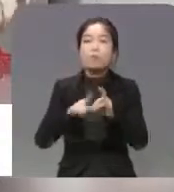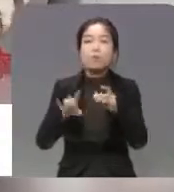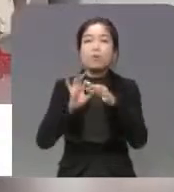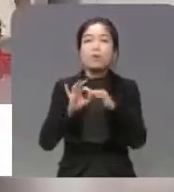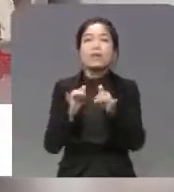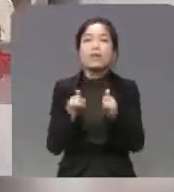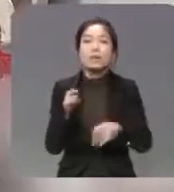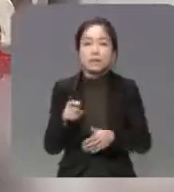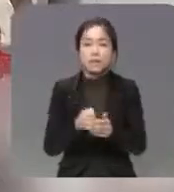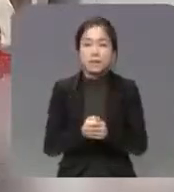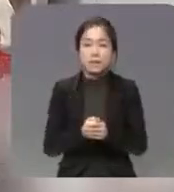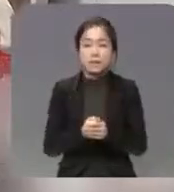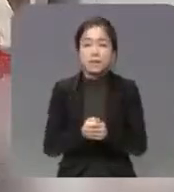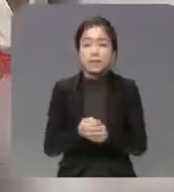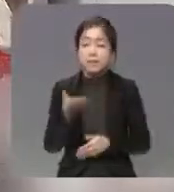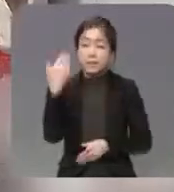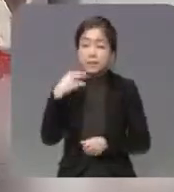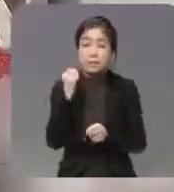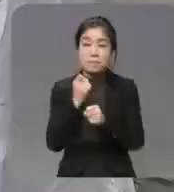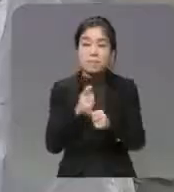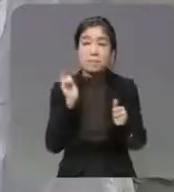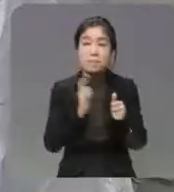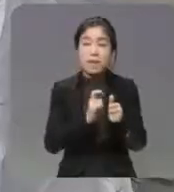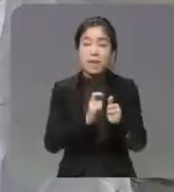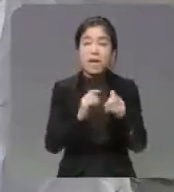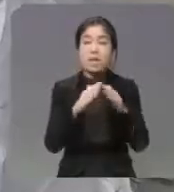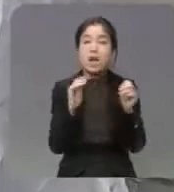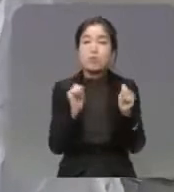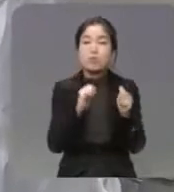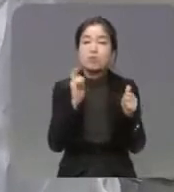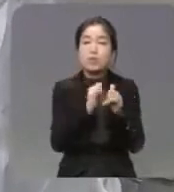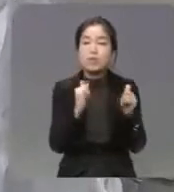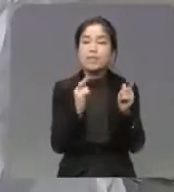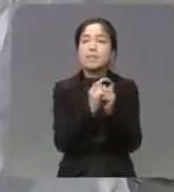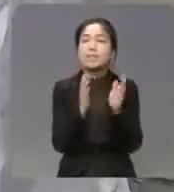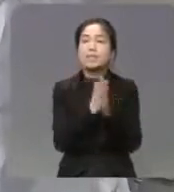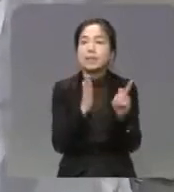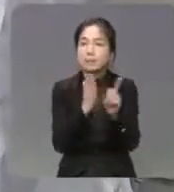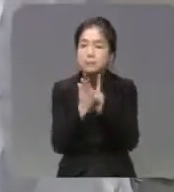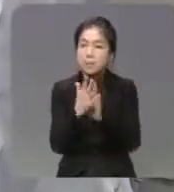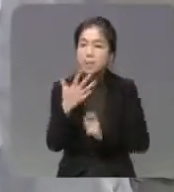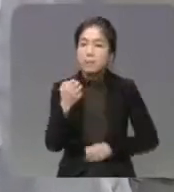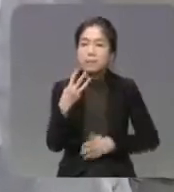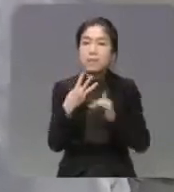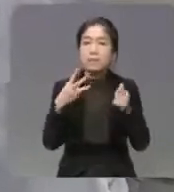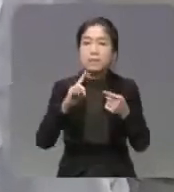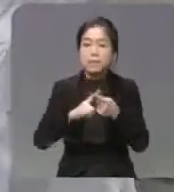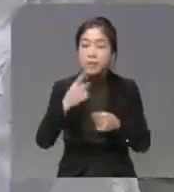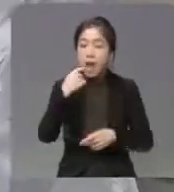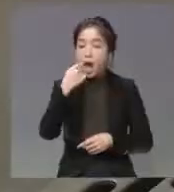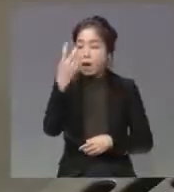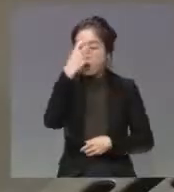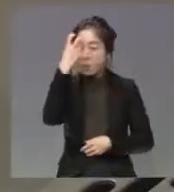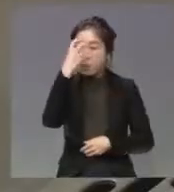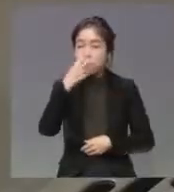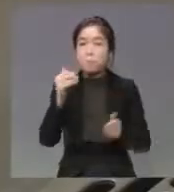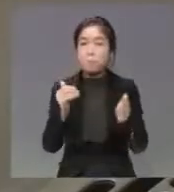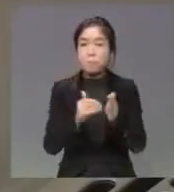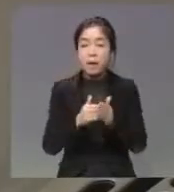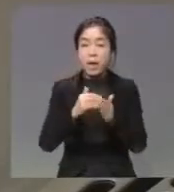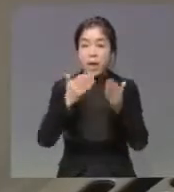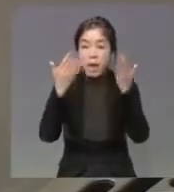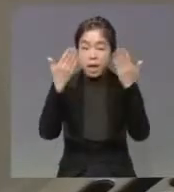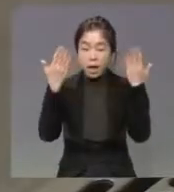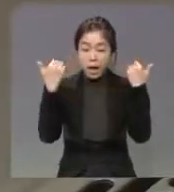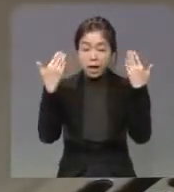관계자들입니다. 영광군은 앞서 발생한 전북 확진자의 직접 접촉자 등 83명에 대해 진단 검사를 했고 학교 재학생